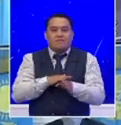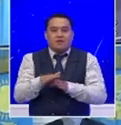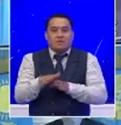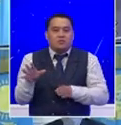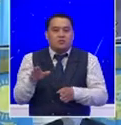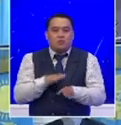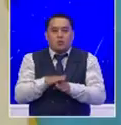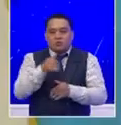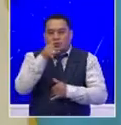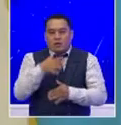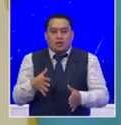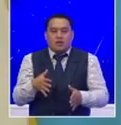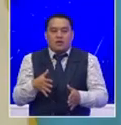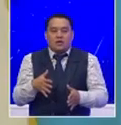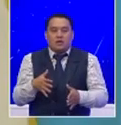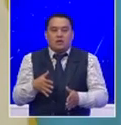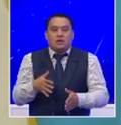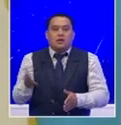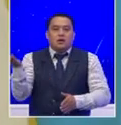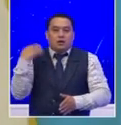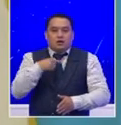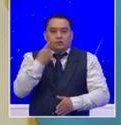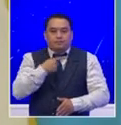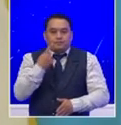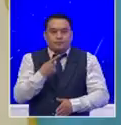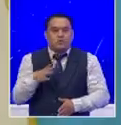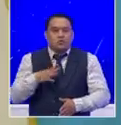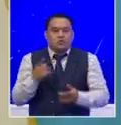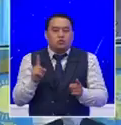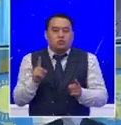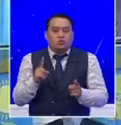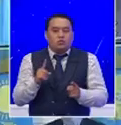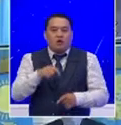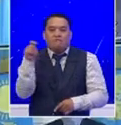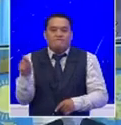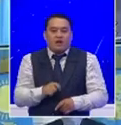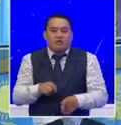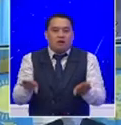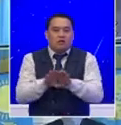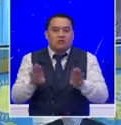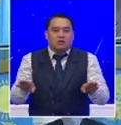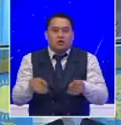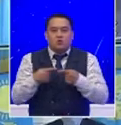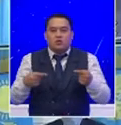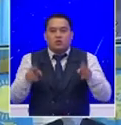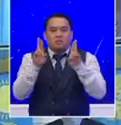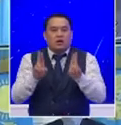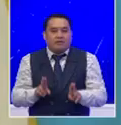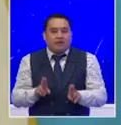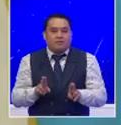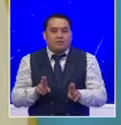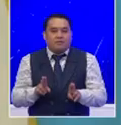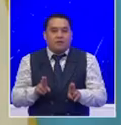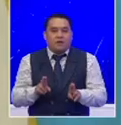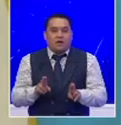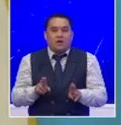не полностью. Я ранее говорил, что мы, по сути, находимся на войне, где действуют совсем другие правила. Это